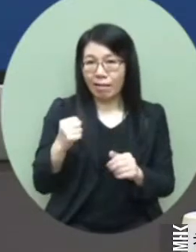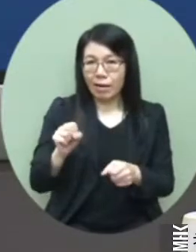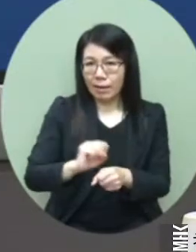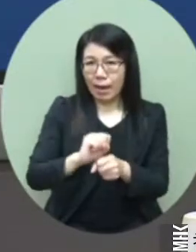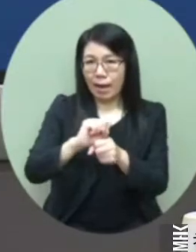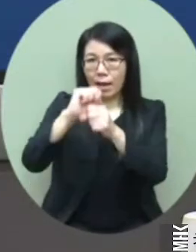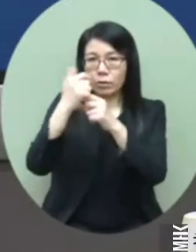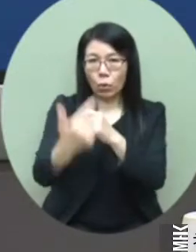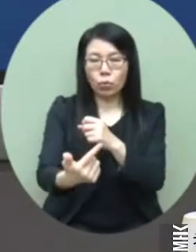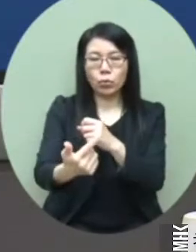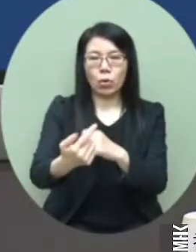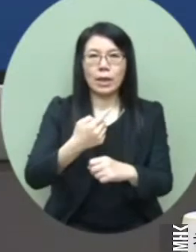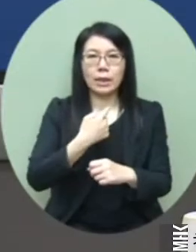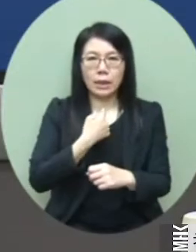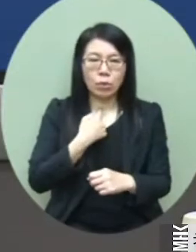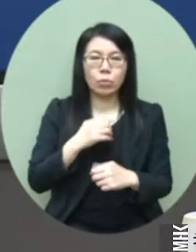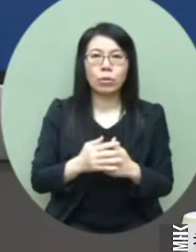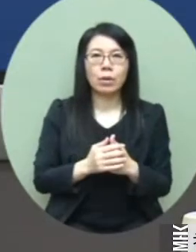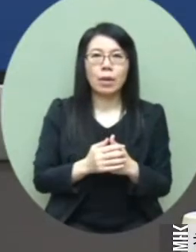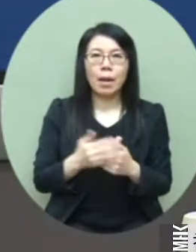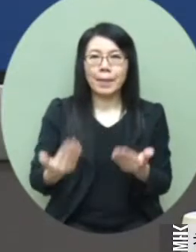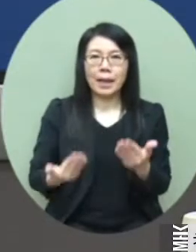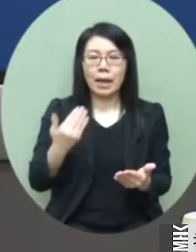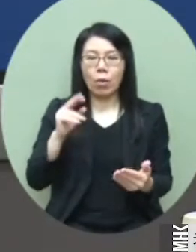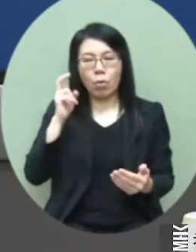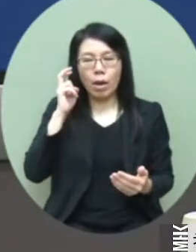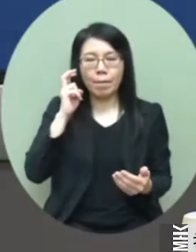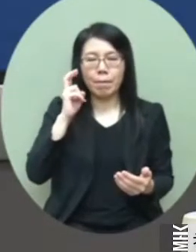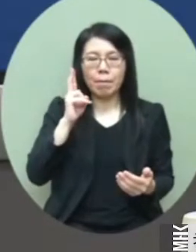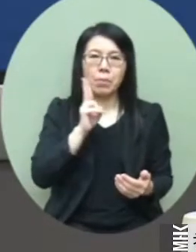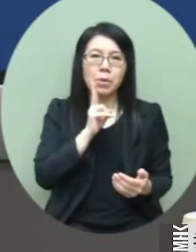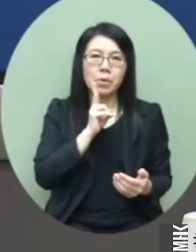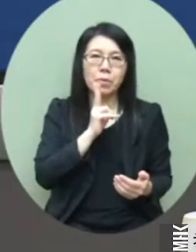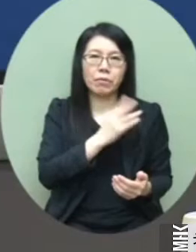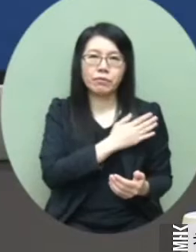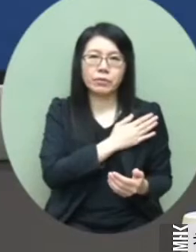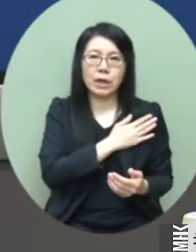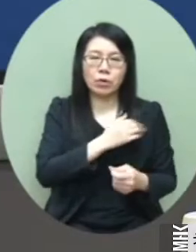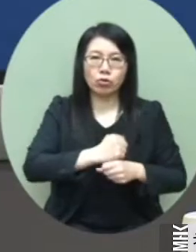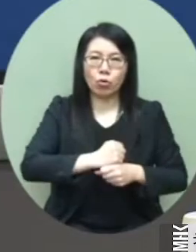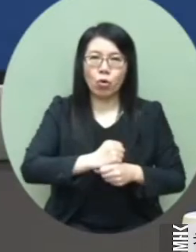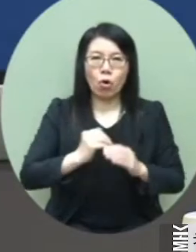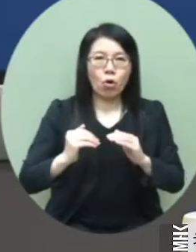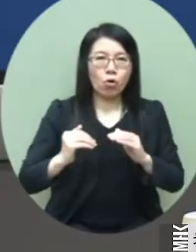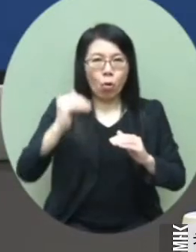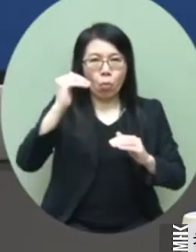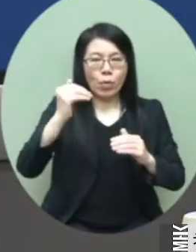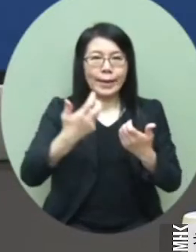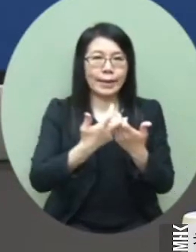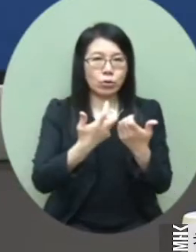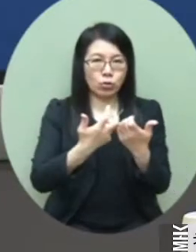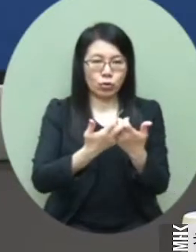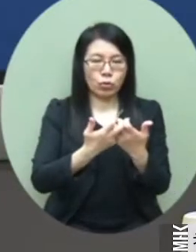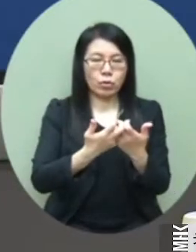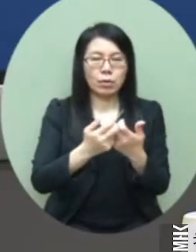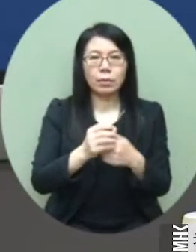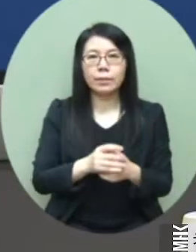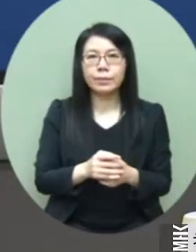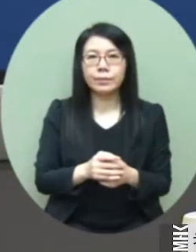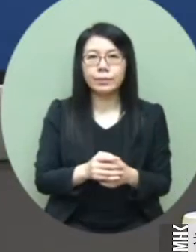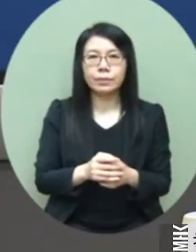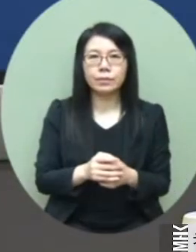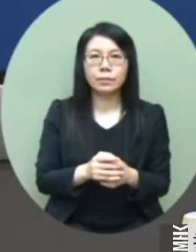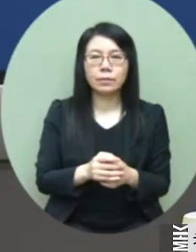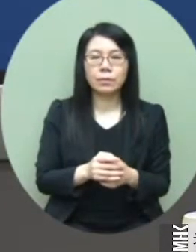升，就可以相對嚟到有能力去處理一個高啲嘅數字，就盡量